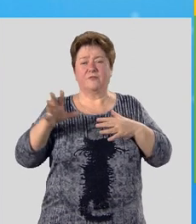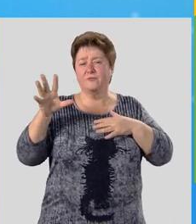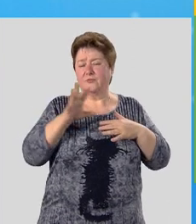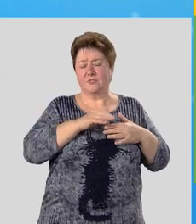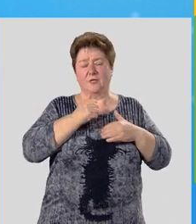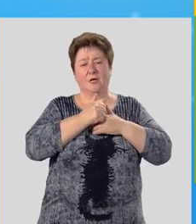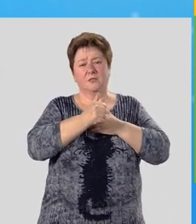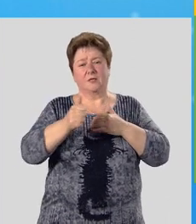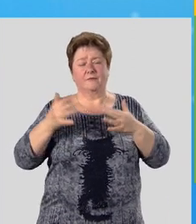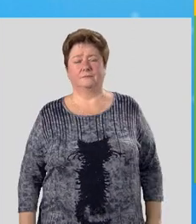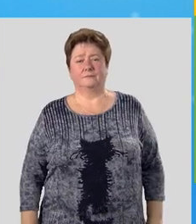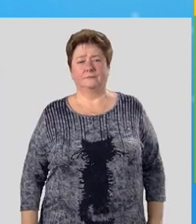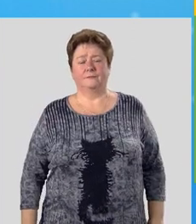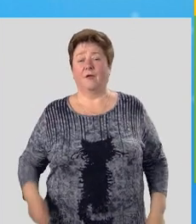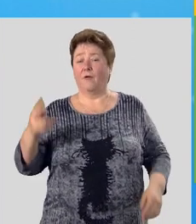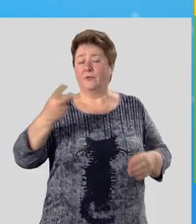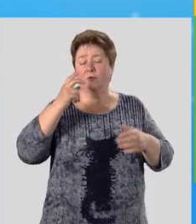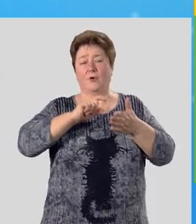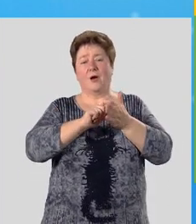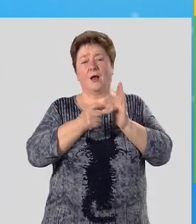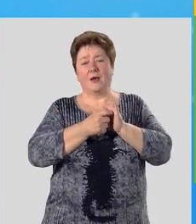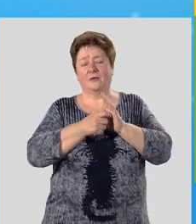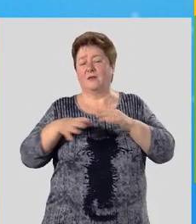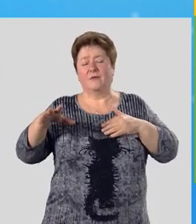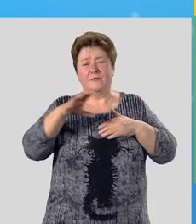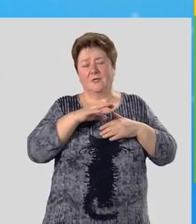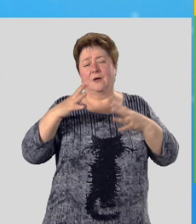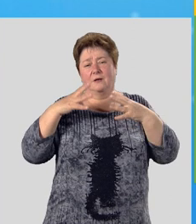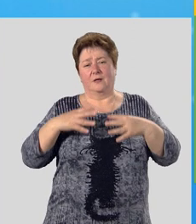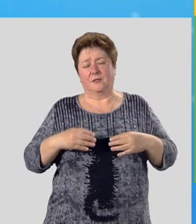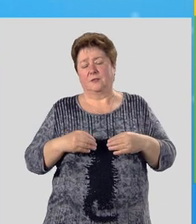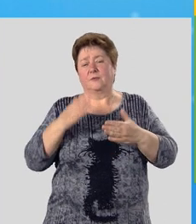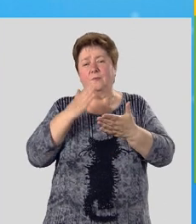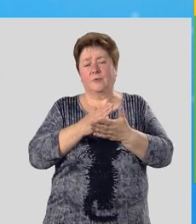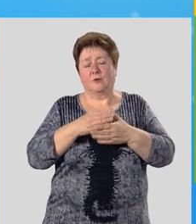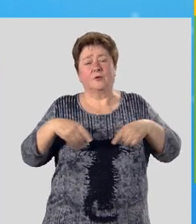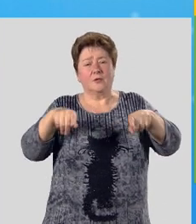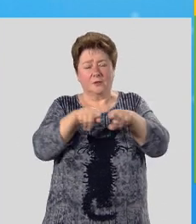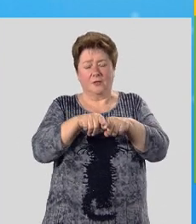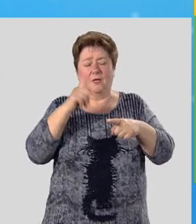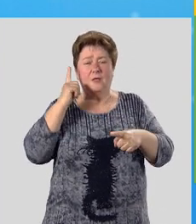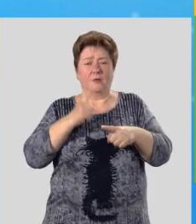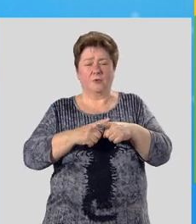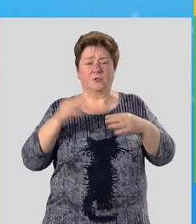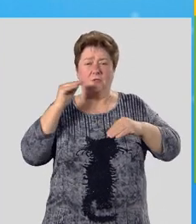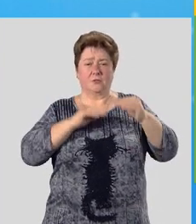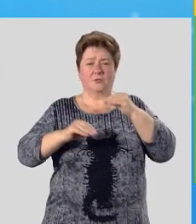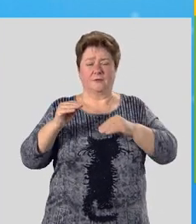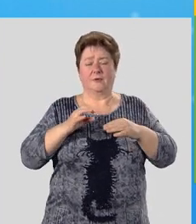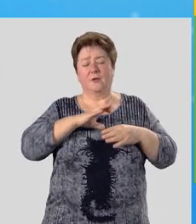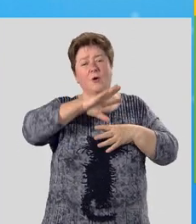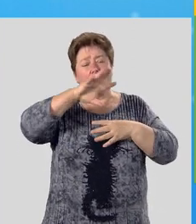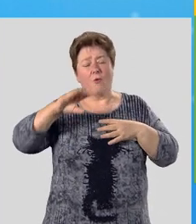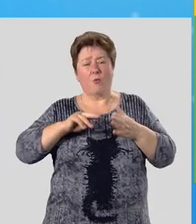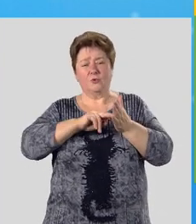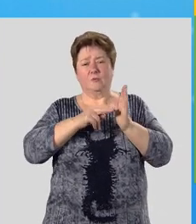все основные признаки живого. Клетки всех организмов имеют сходный химический состав и